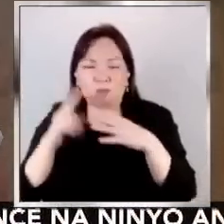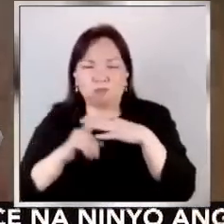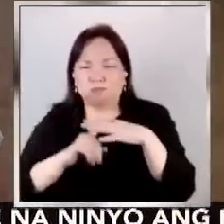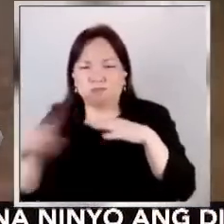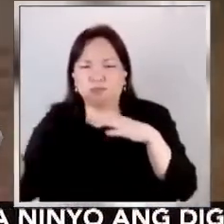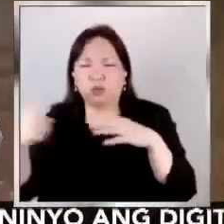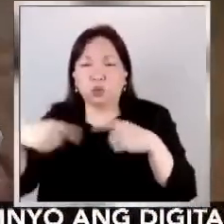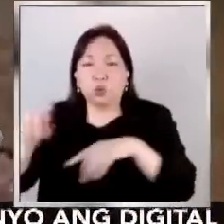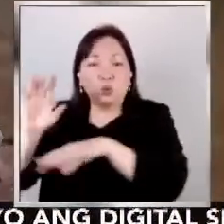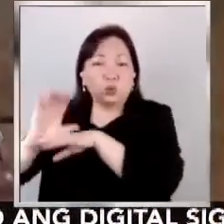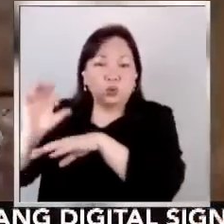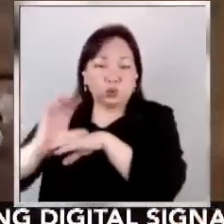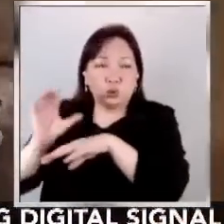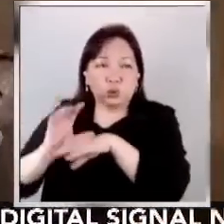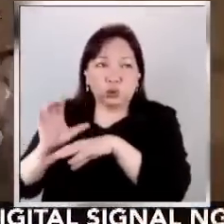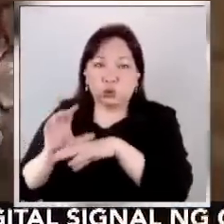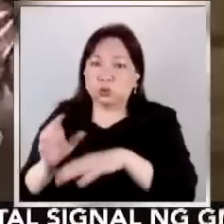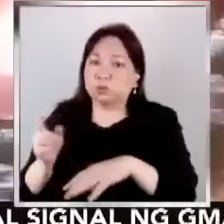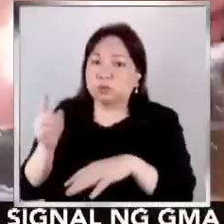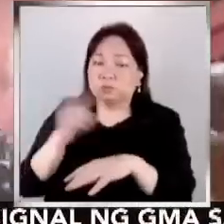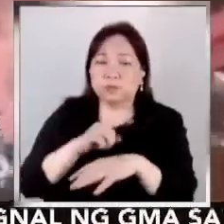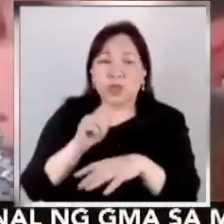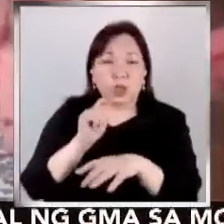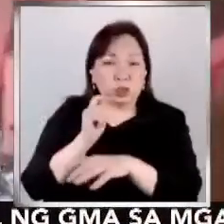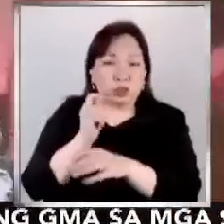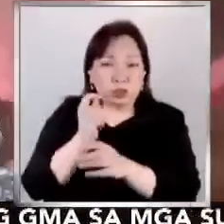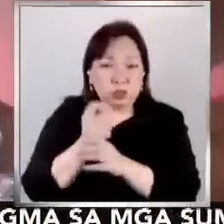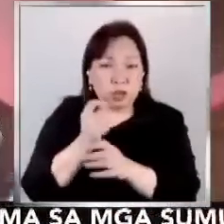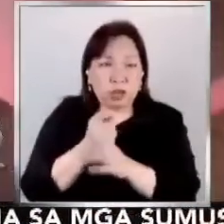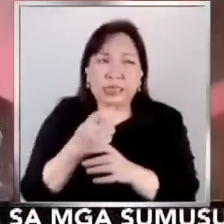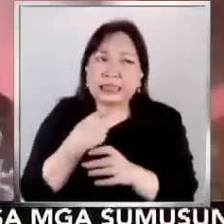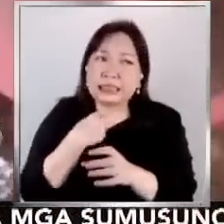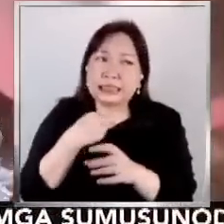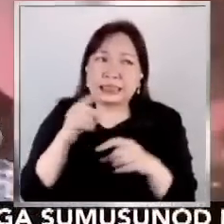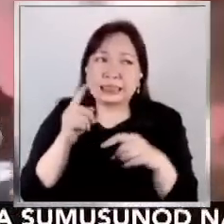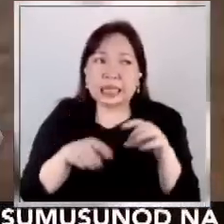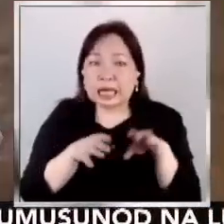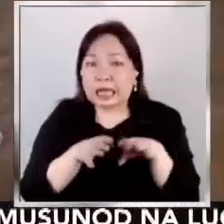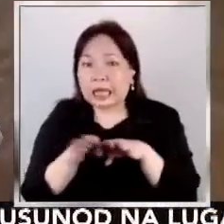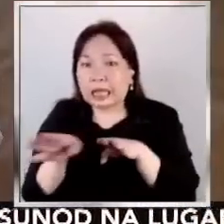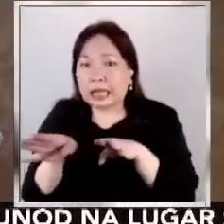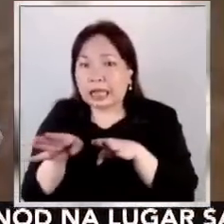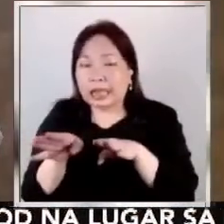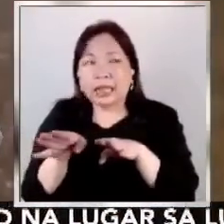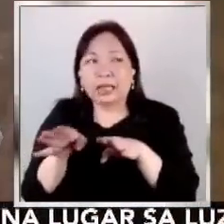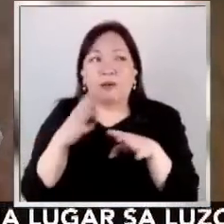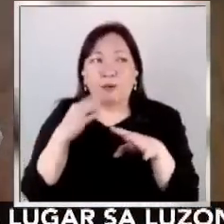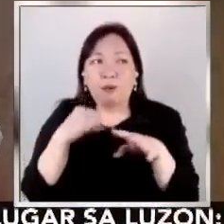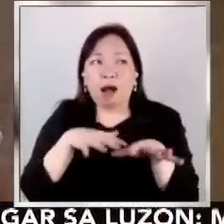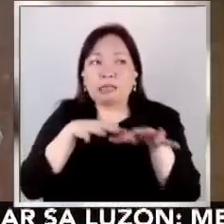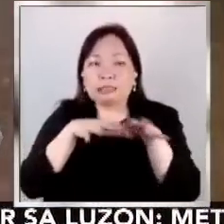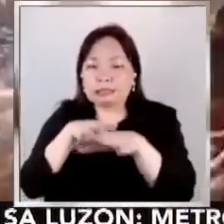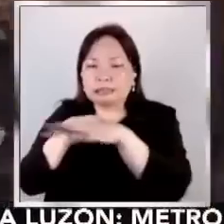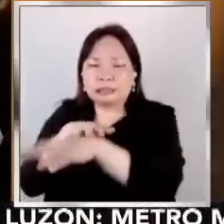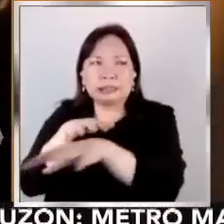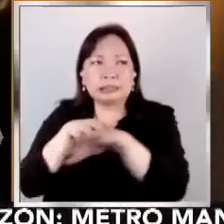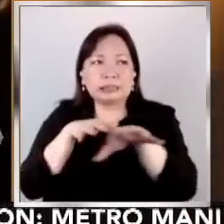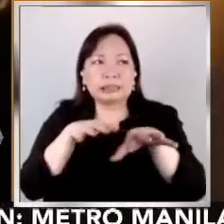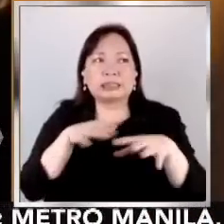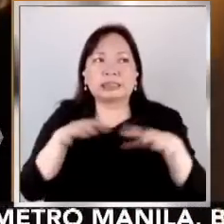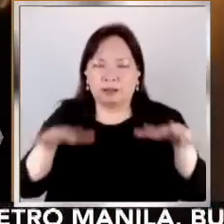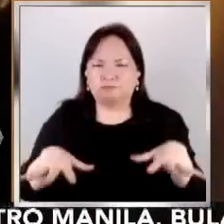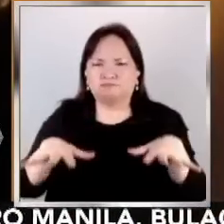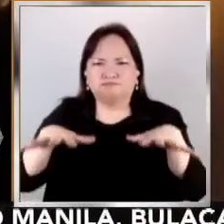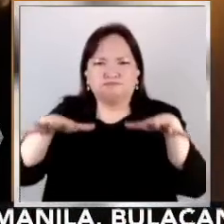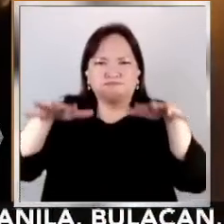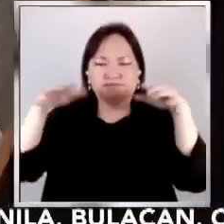ito sa tapat ng 2 mall sa Quezon City. Hindi na rin kasi makausad ang trapiko papasok sa isang mall dahil sa baha.